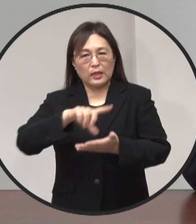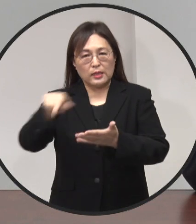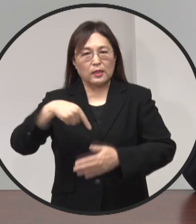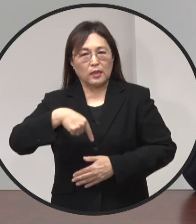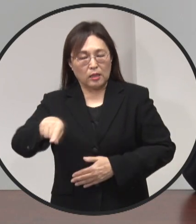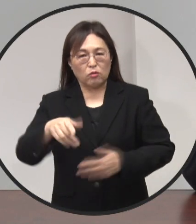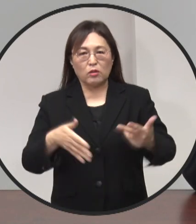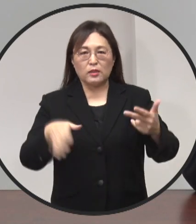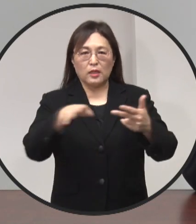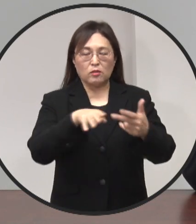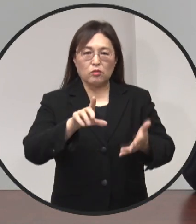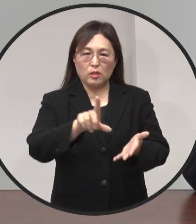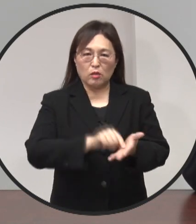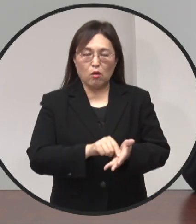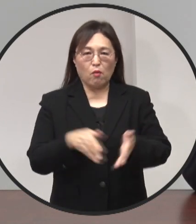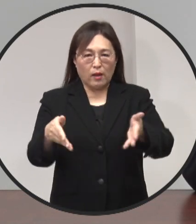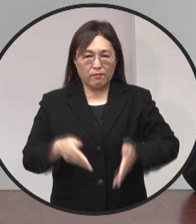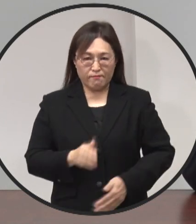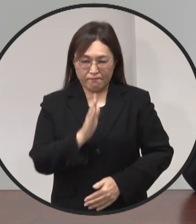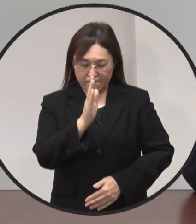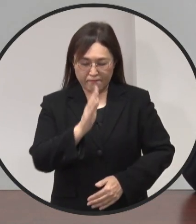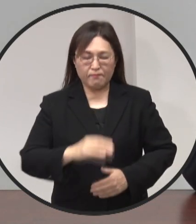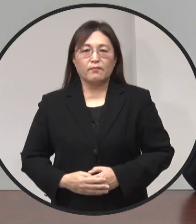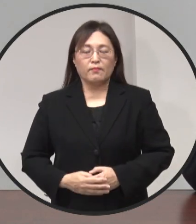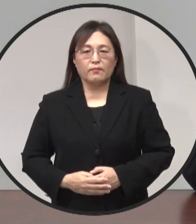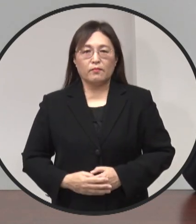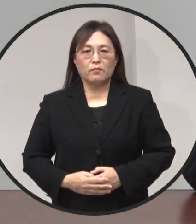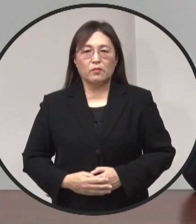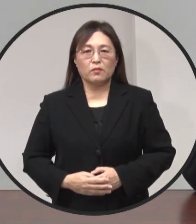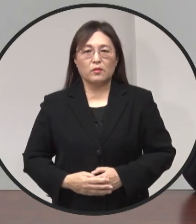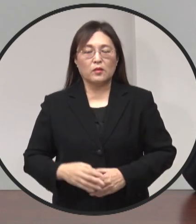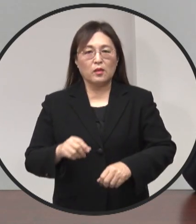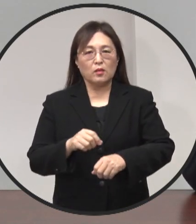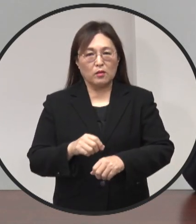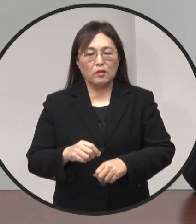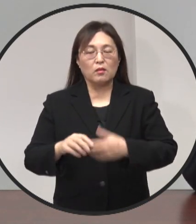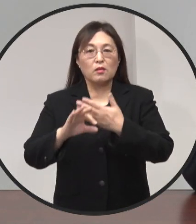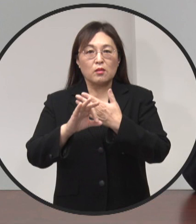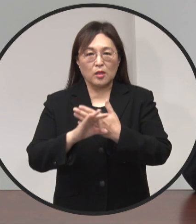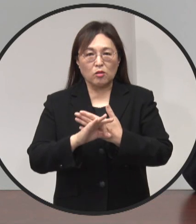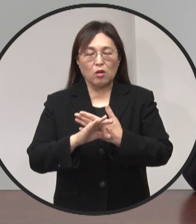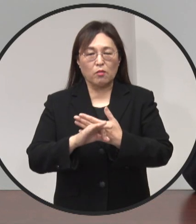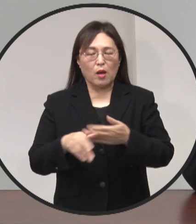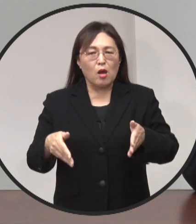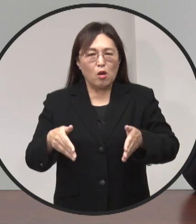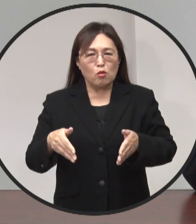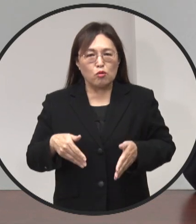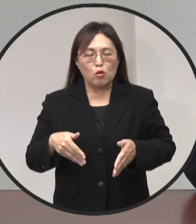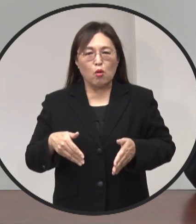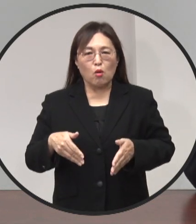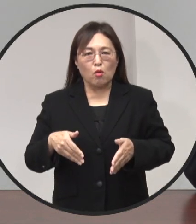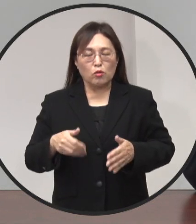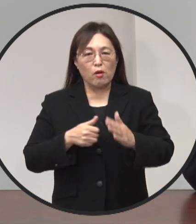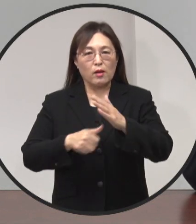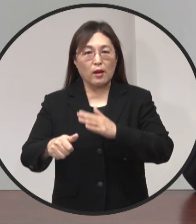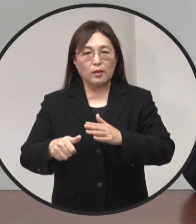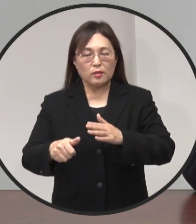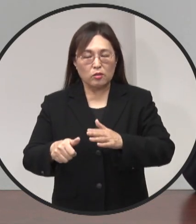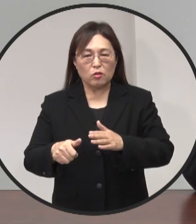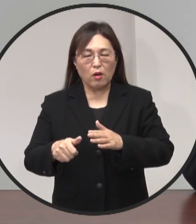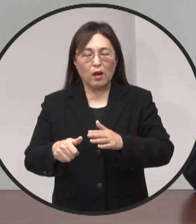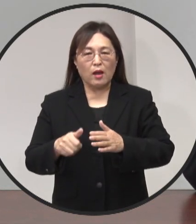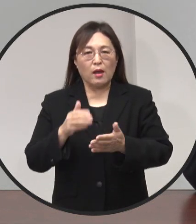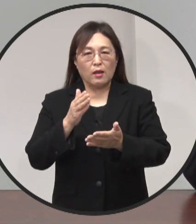施設の利用は控えてください中でも不要不急の外出自粛の要請が出ている地域